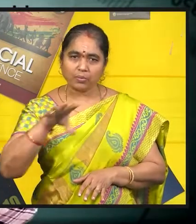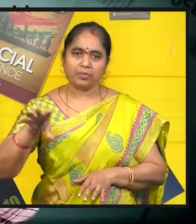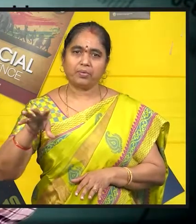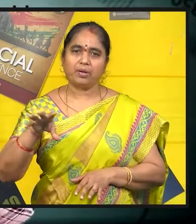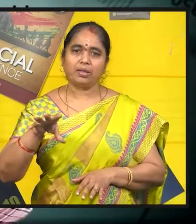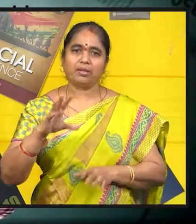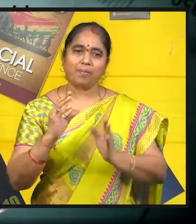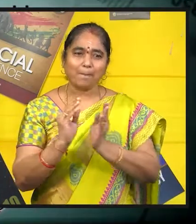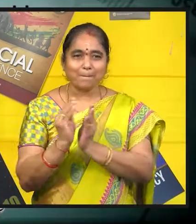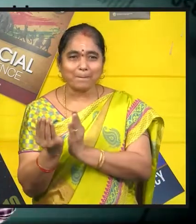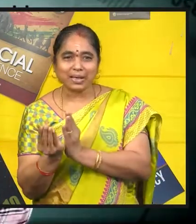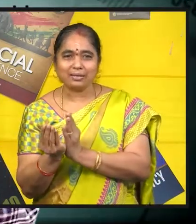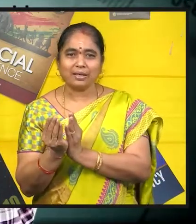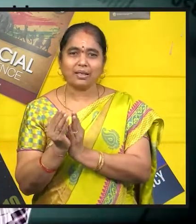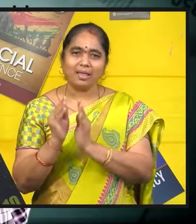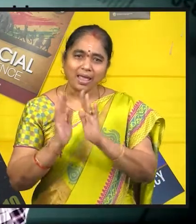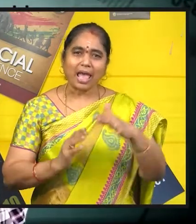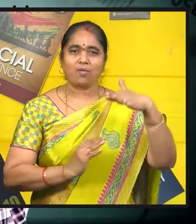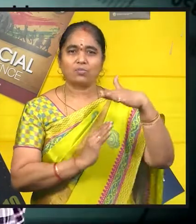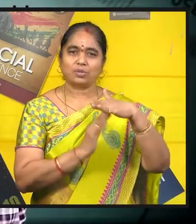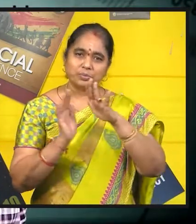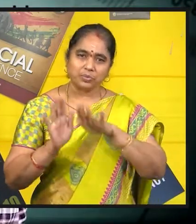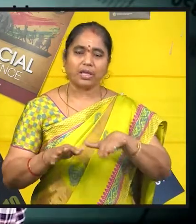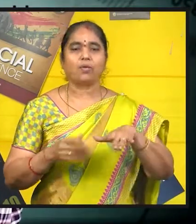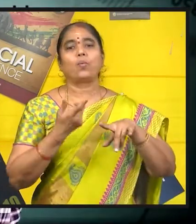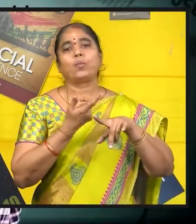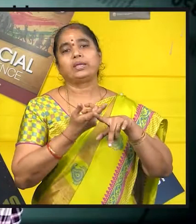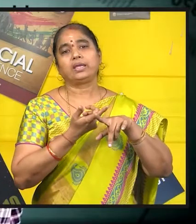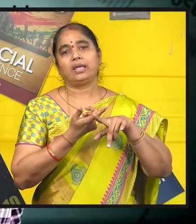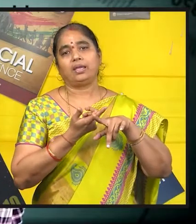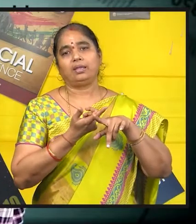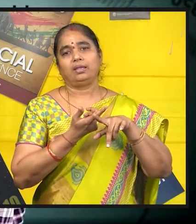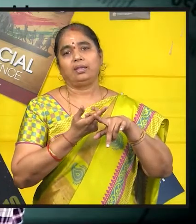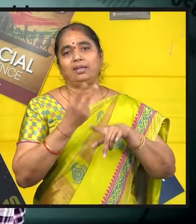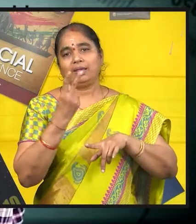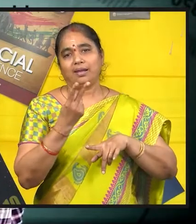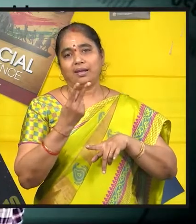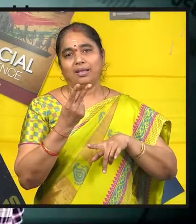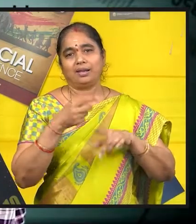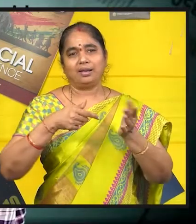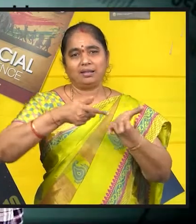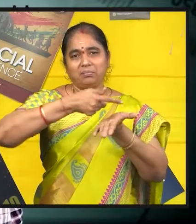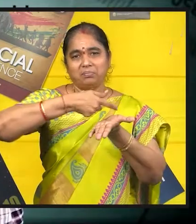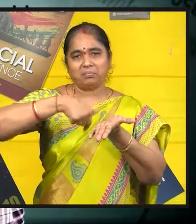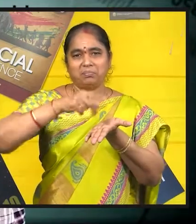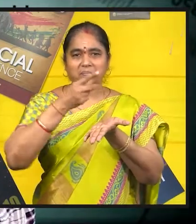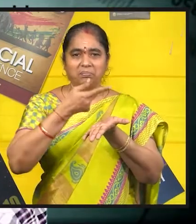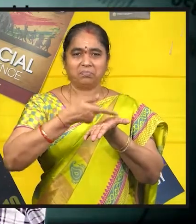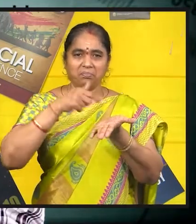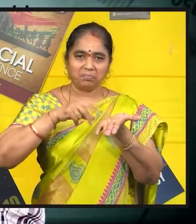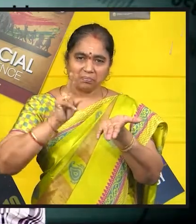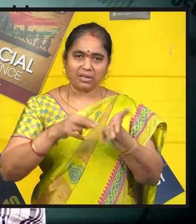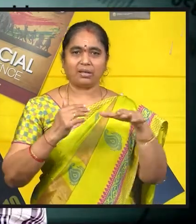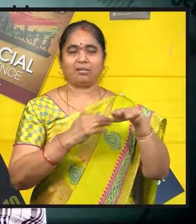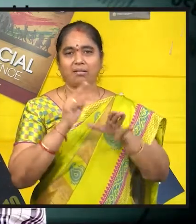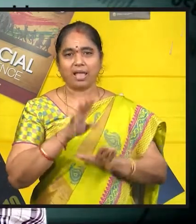கூடுகளிலும் ஒரு துணை கூடு இருப்பதை நம்ம பார்க்குறோம். ஃபஸ்ட்டு கே ஆற்றல் மட்டத்துக்கு வர்றோம், அங்கே ரெண்டே ரெண்டு எலக்ட்ரான் தான் இருக்குது, அங்கே